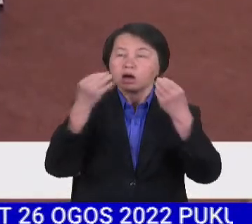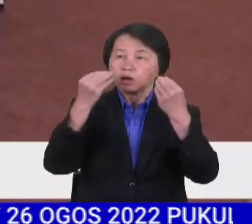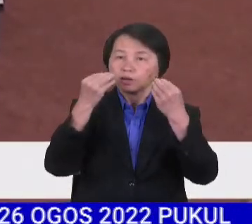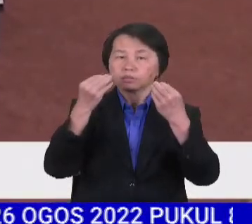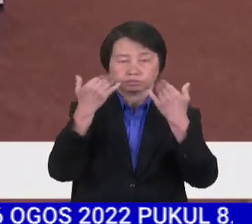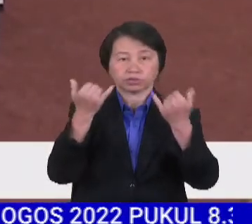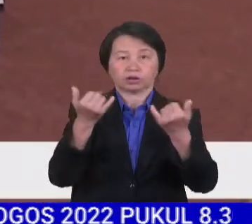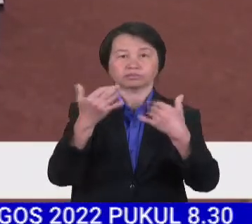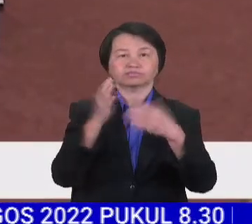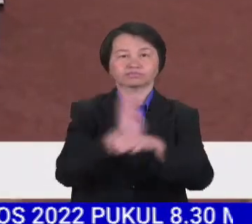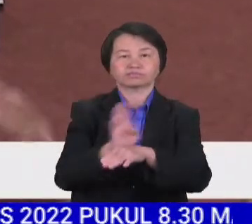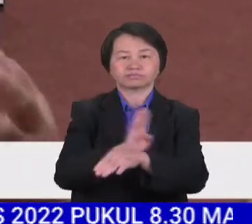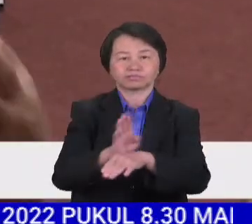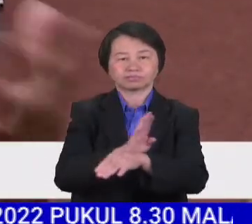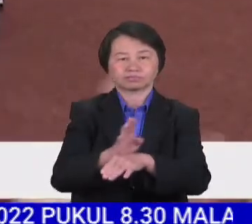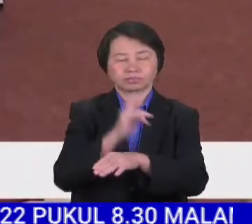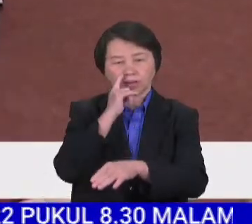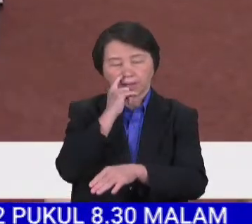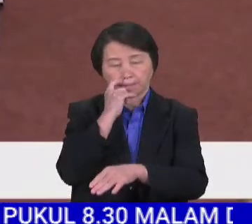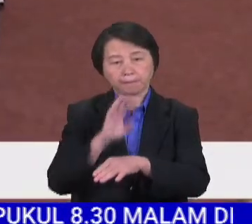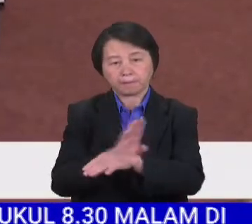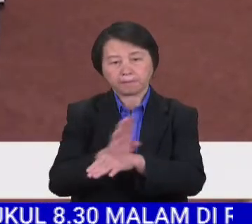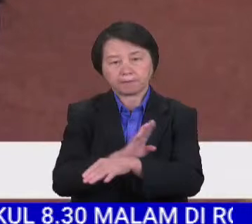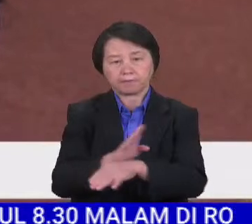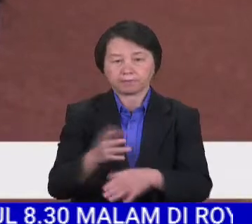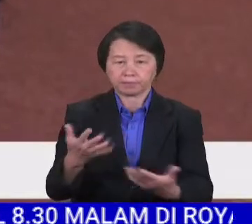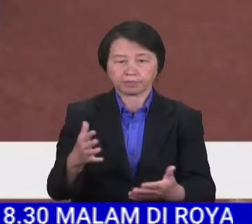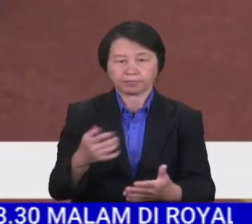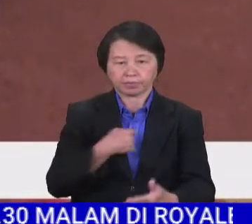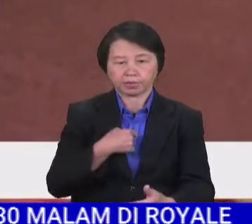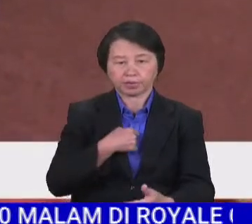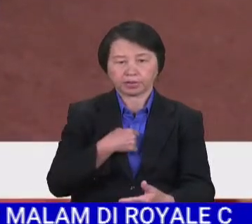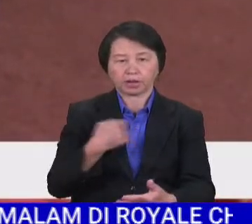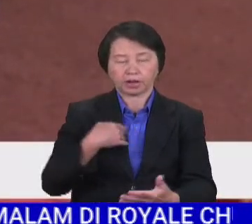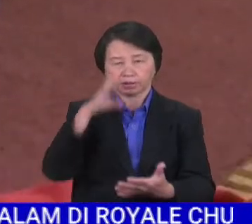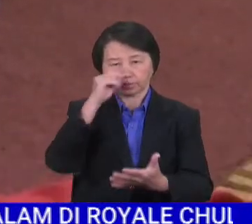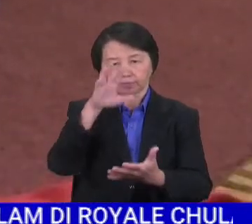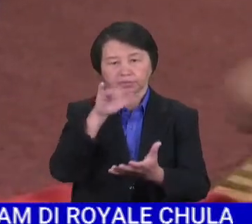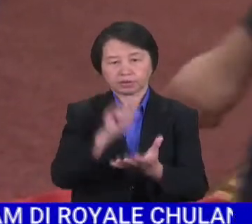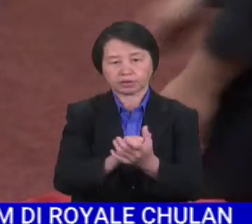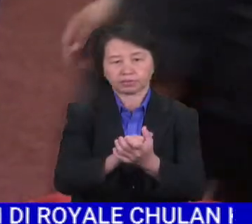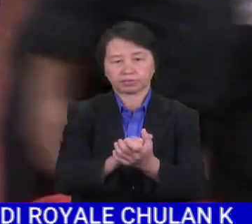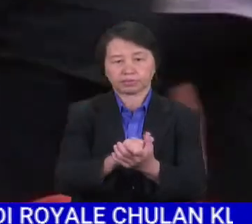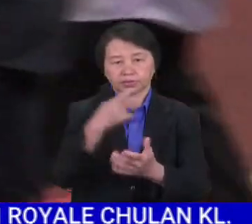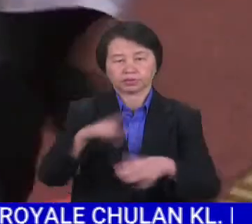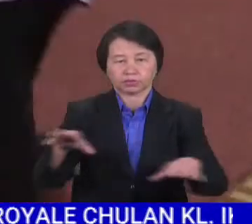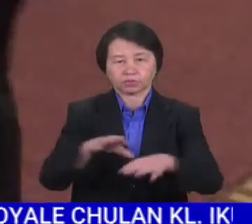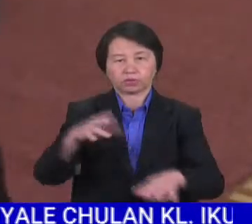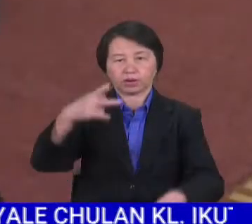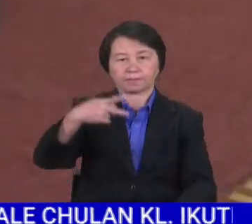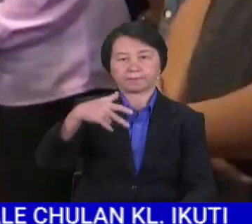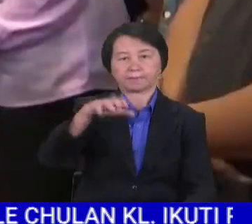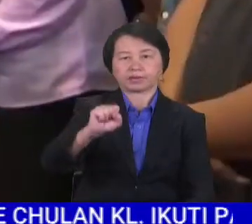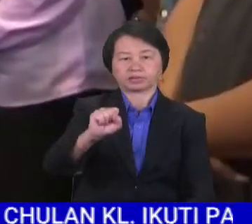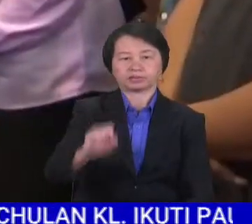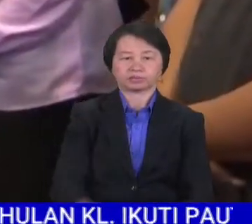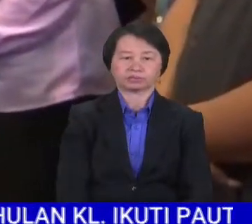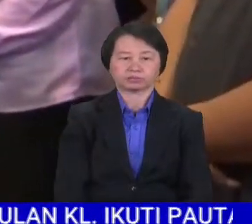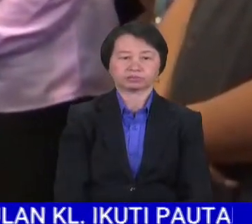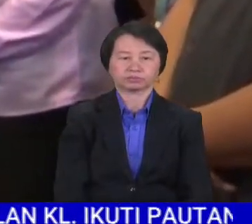dan meminati itu memang terserah Sudah siap Sudah ada keyakinan untuk membuat best makanan